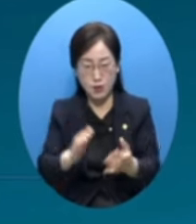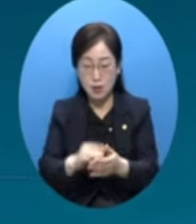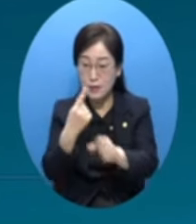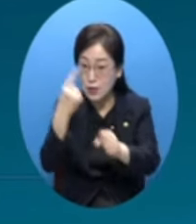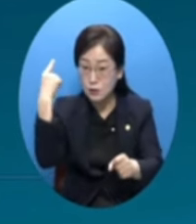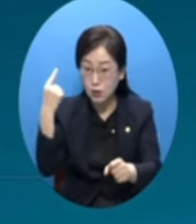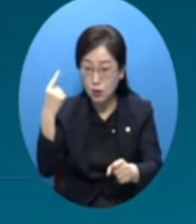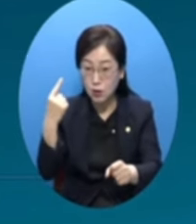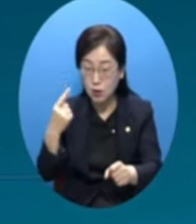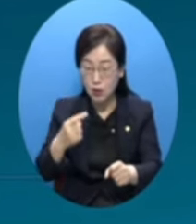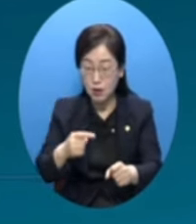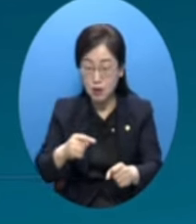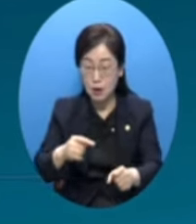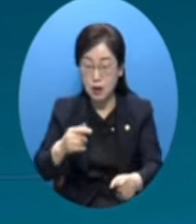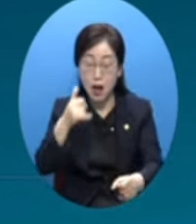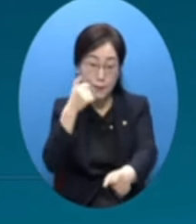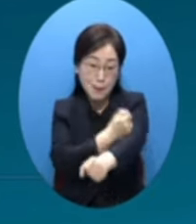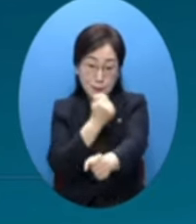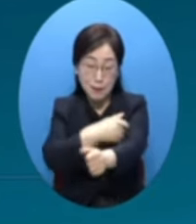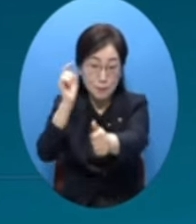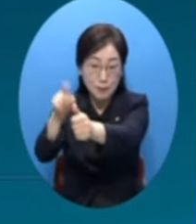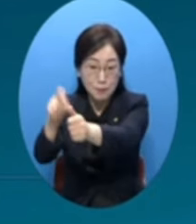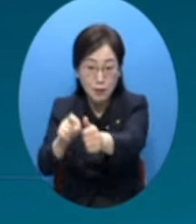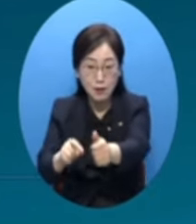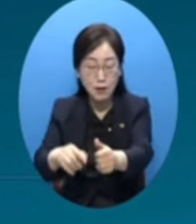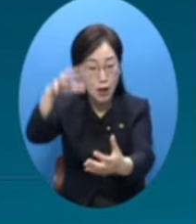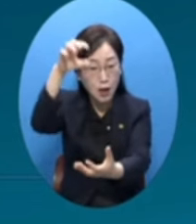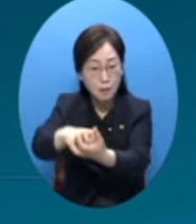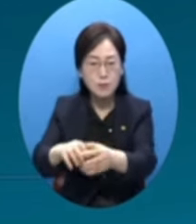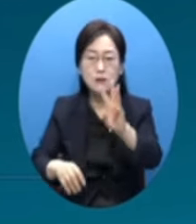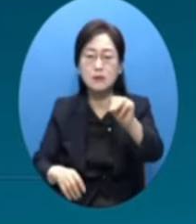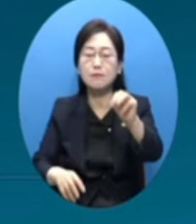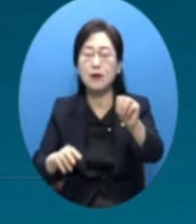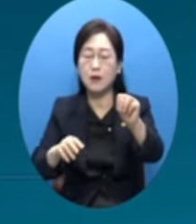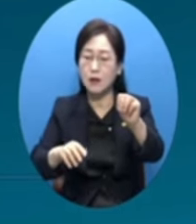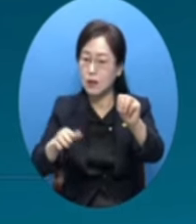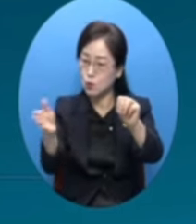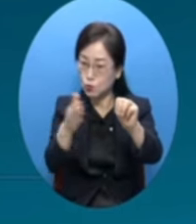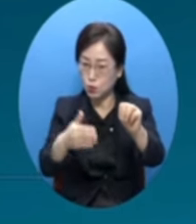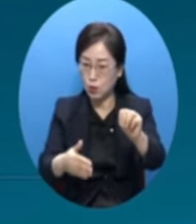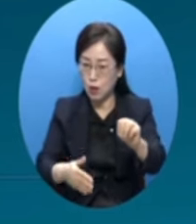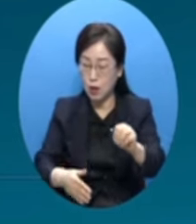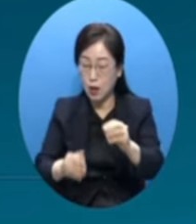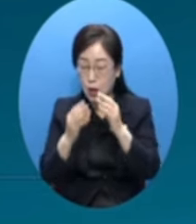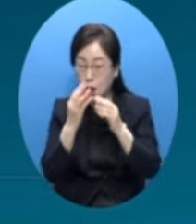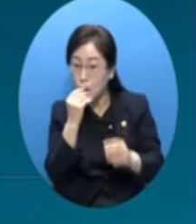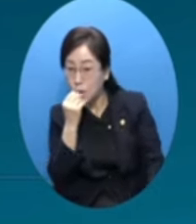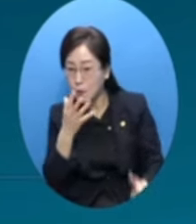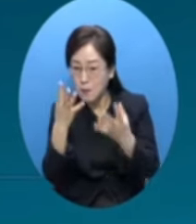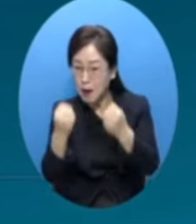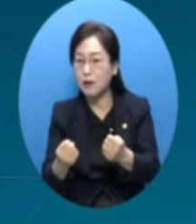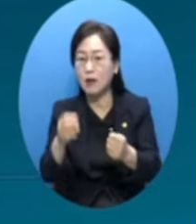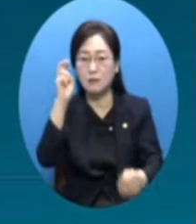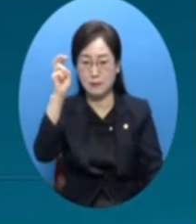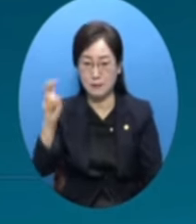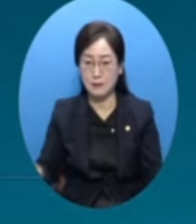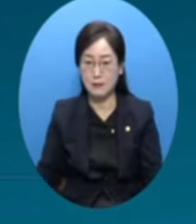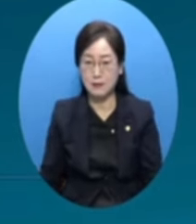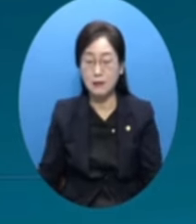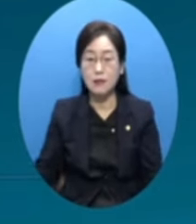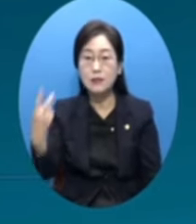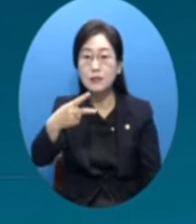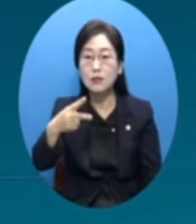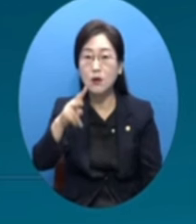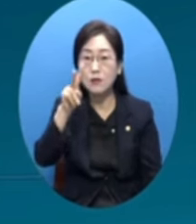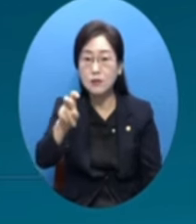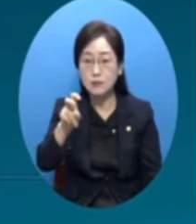마약 사범만 저 정도니까 약 3만 명 되니까 아마 안 잡힌 사람들은 몇 배가 더 될 것입니다. 2022년 대비